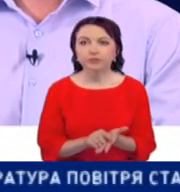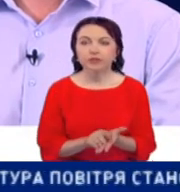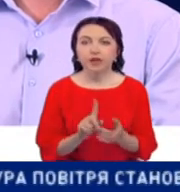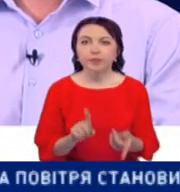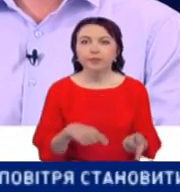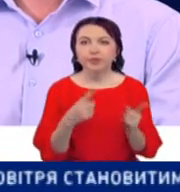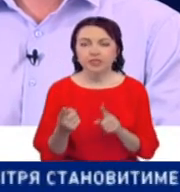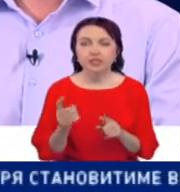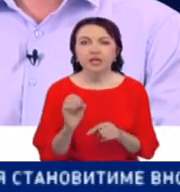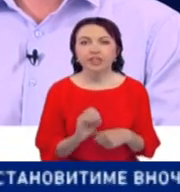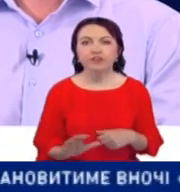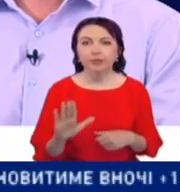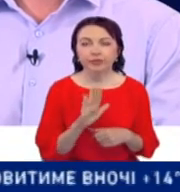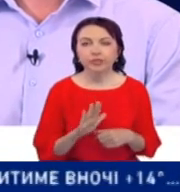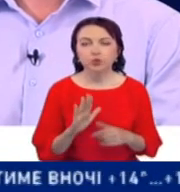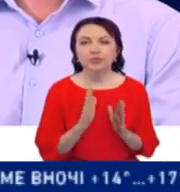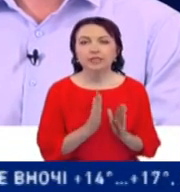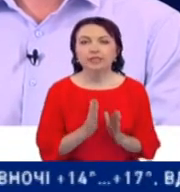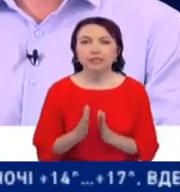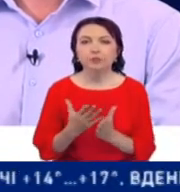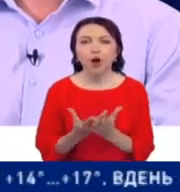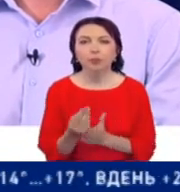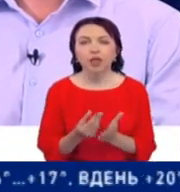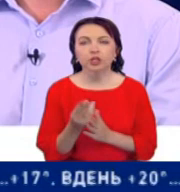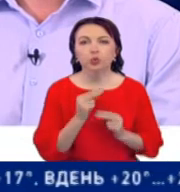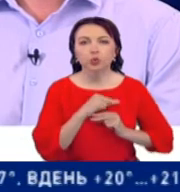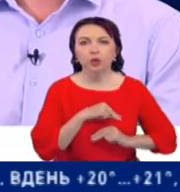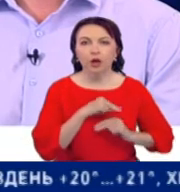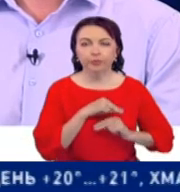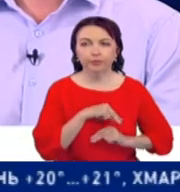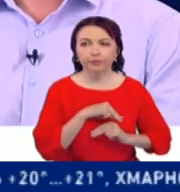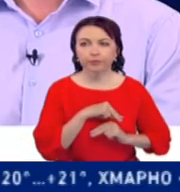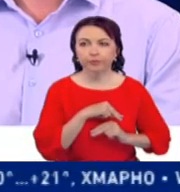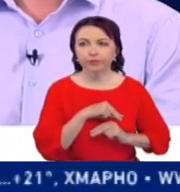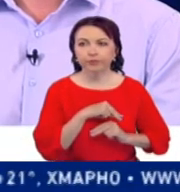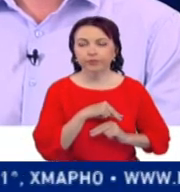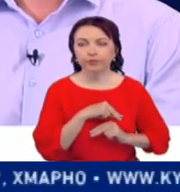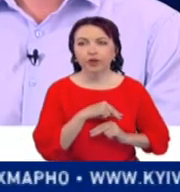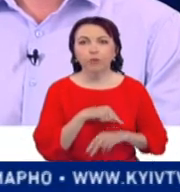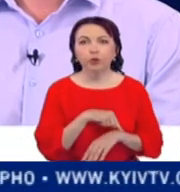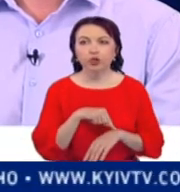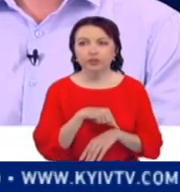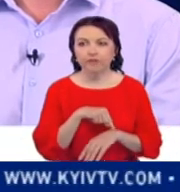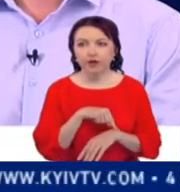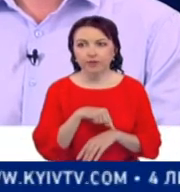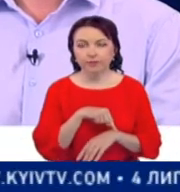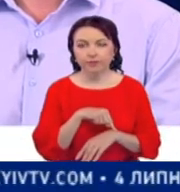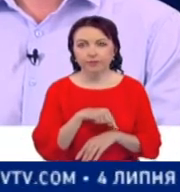перейти на європейську систему оплати труда. Так. Почасовая.